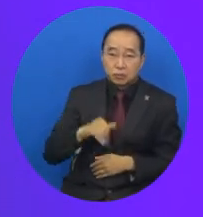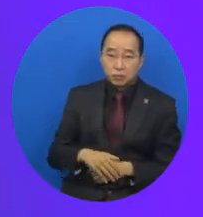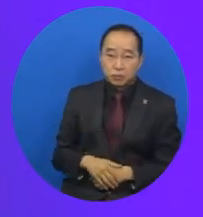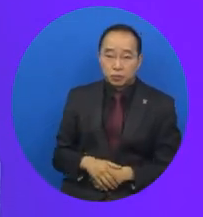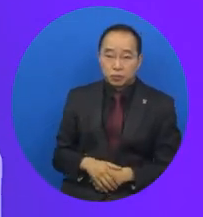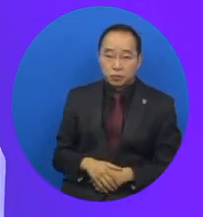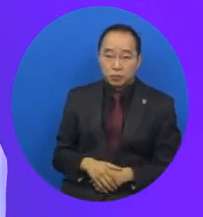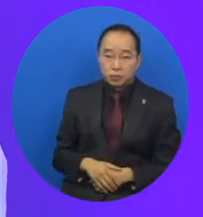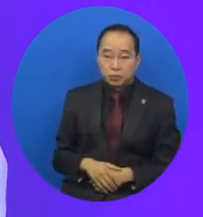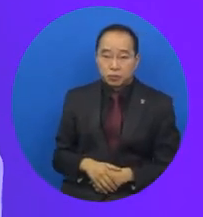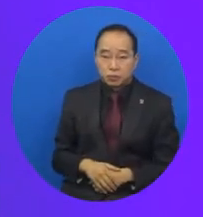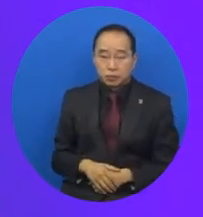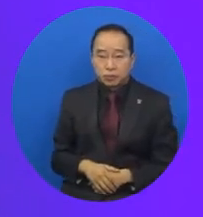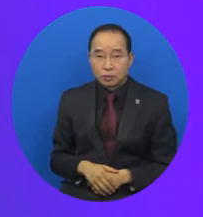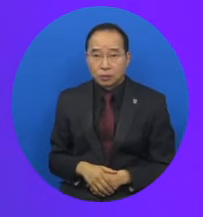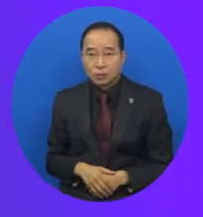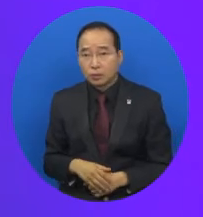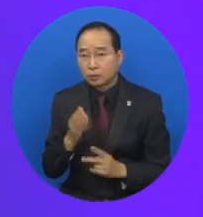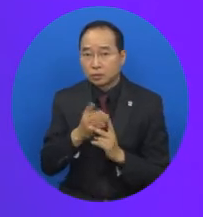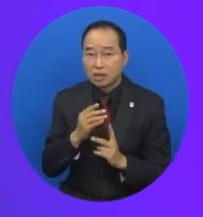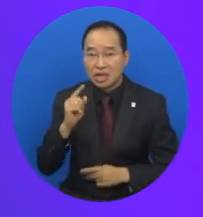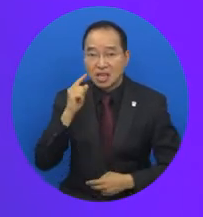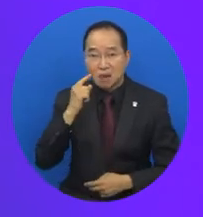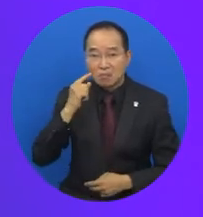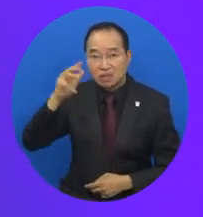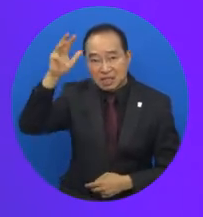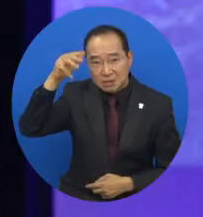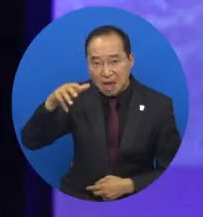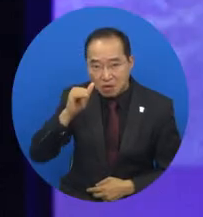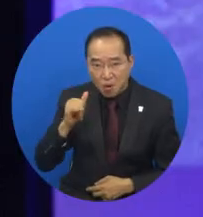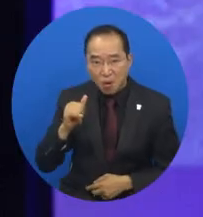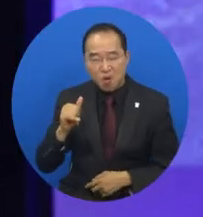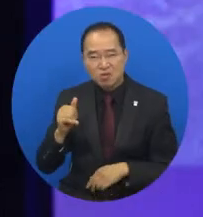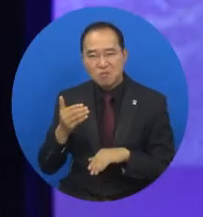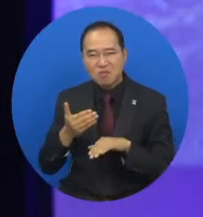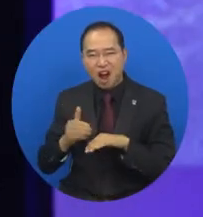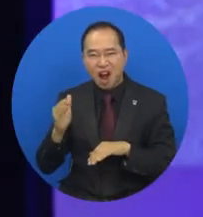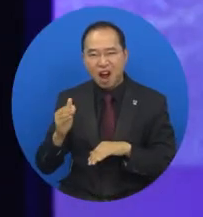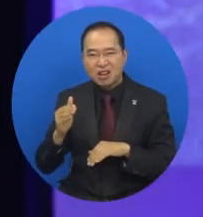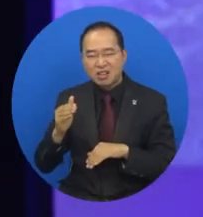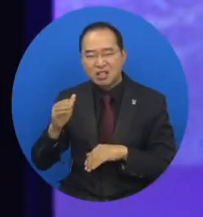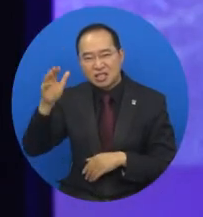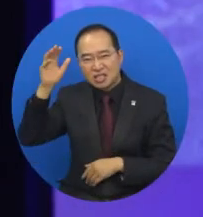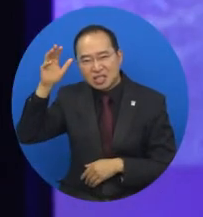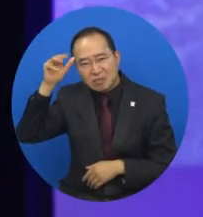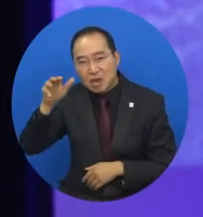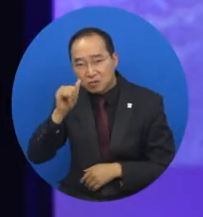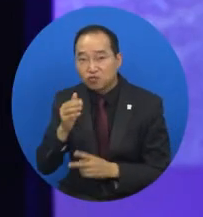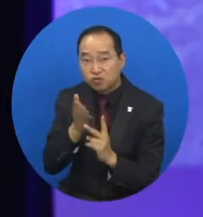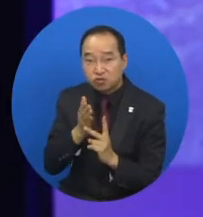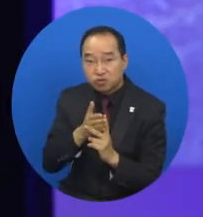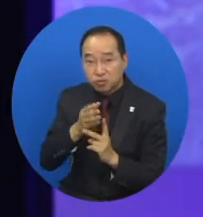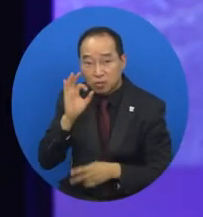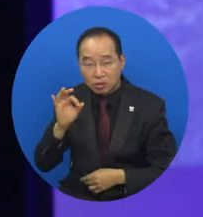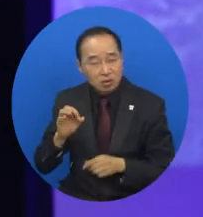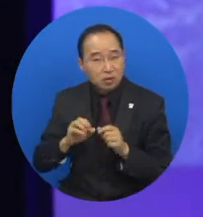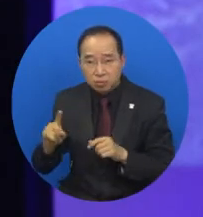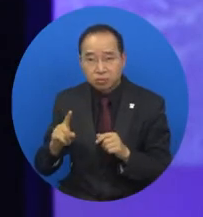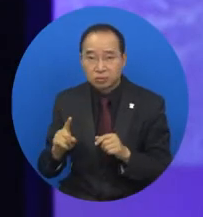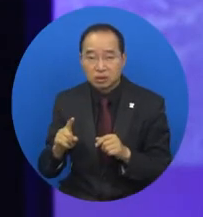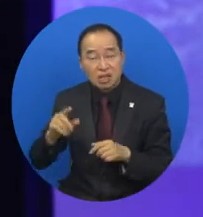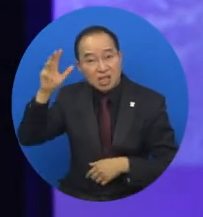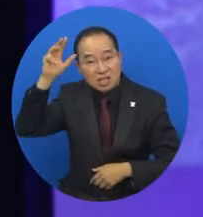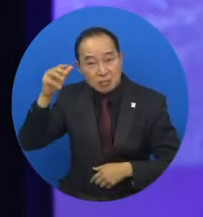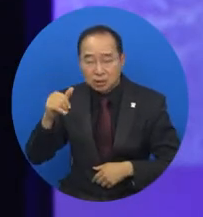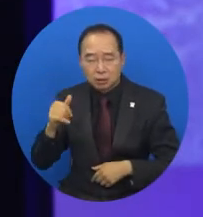그래서 예쁜 치매라고도 하고 거친 치매라고도 하는데 대략적으로 그렇게 거친 치매들이 저는